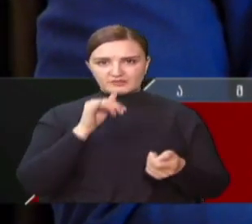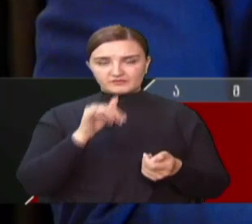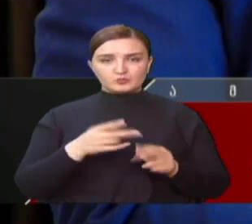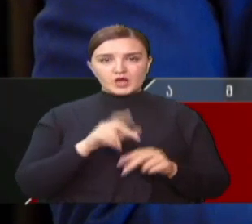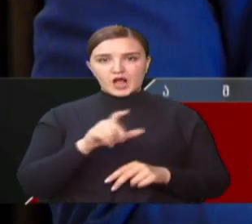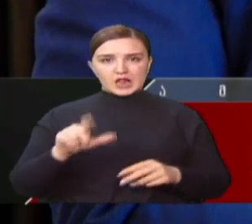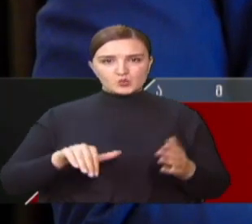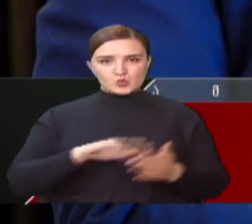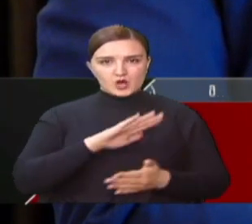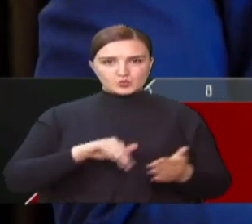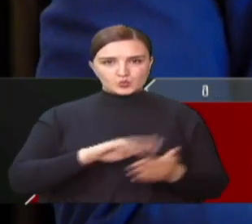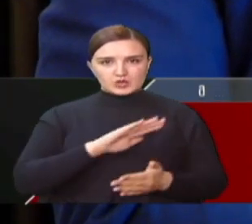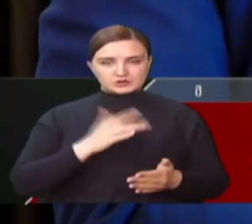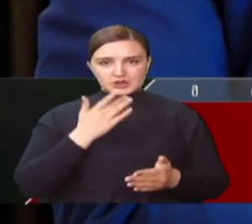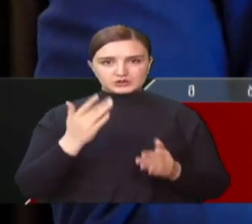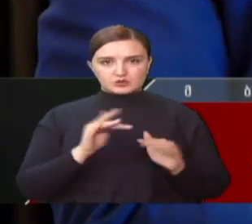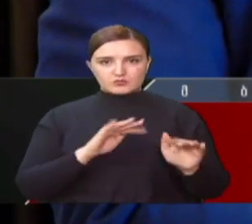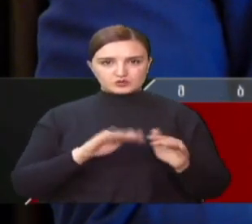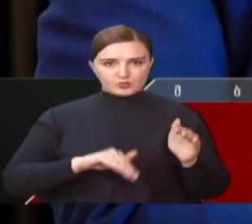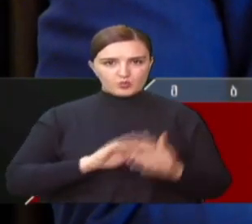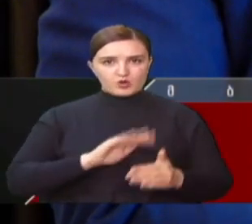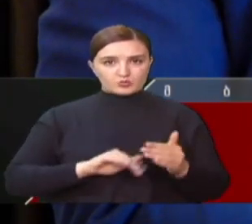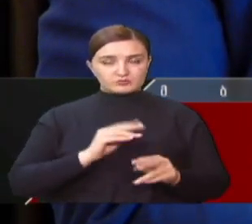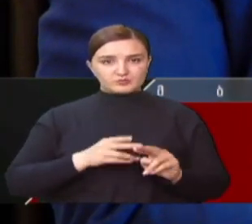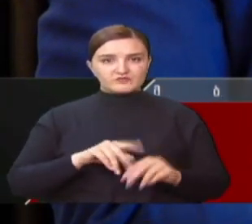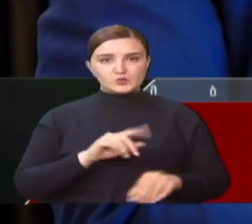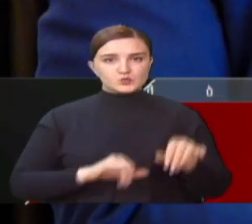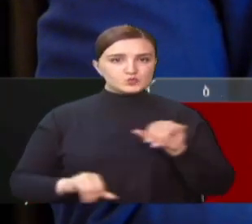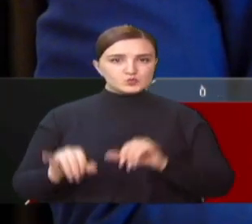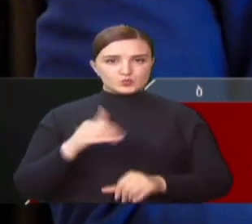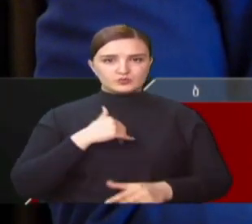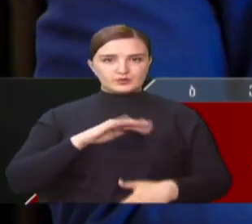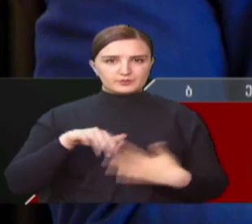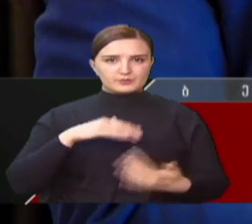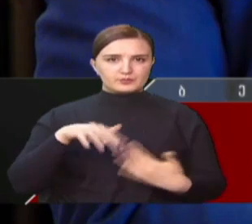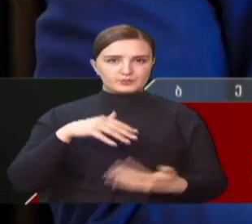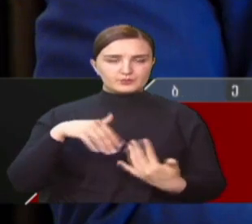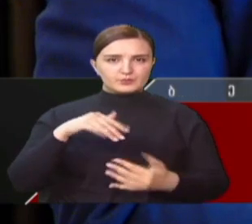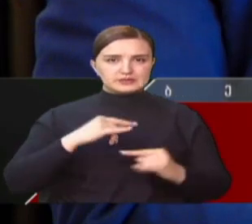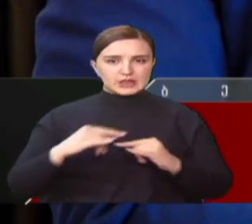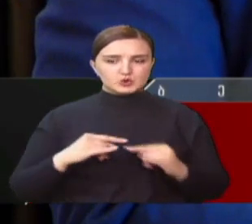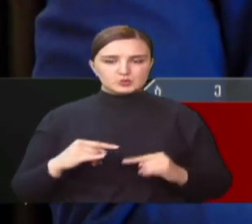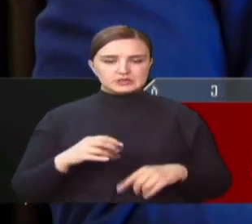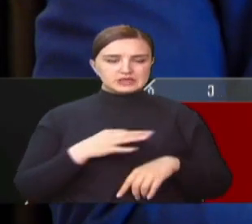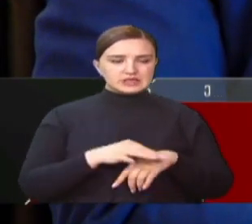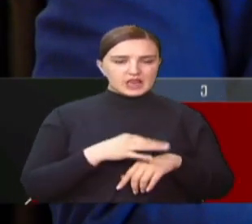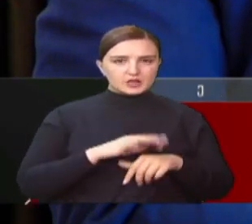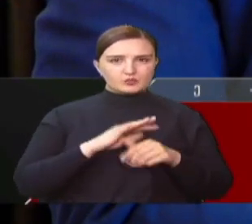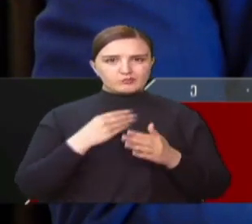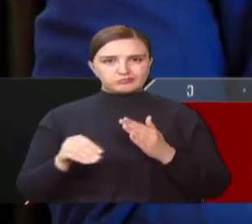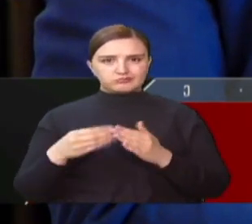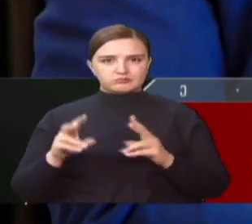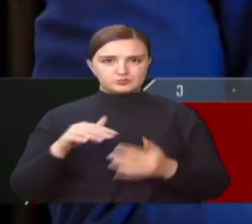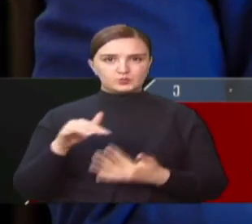ყოველდღეზე უარსებობა. Აქედან გამომდინარე ერთადერთი მათი გზა არის არეულობა, დესტრუქცია, ძალადობა და აი